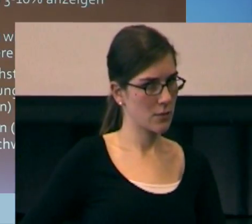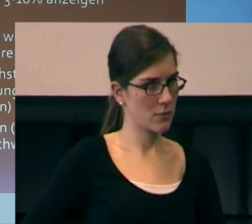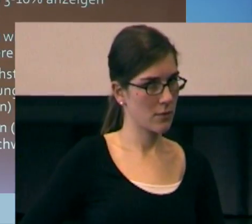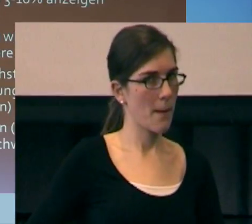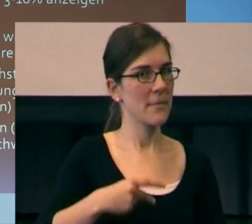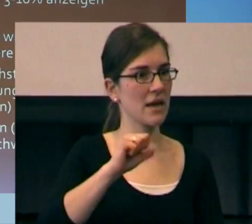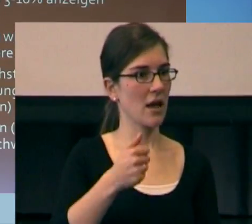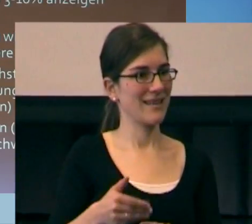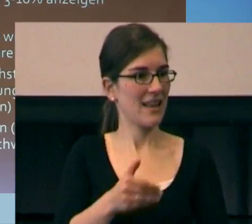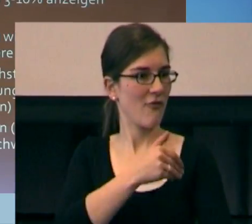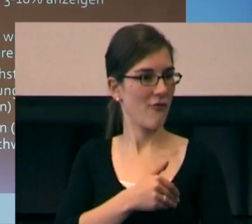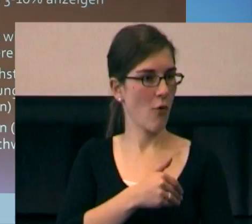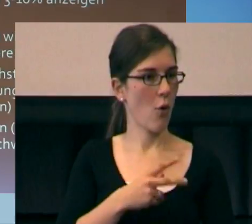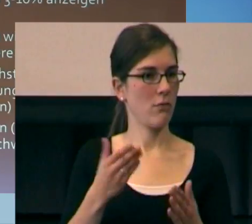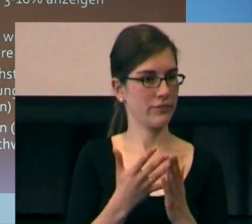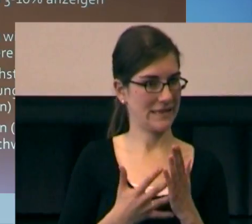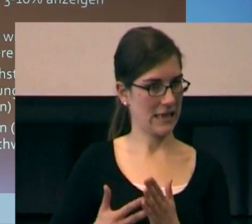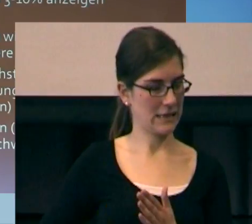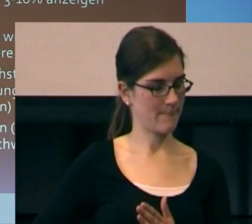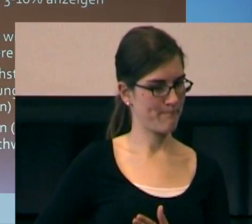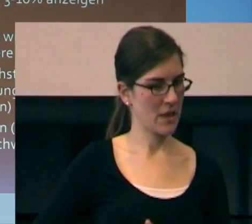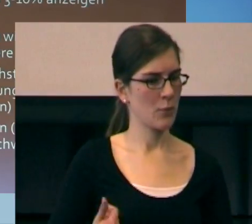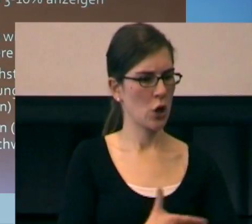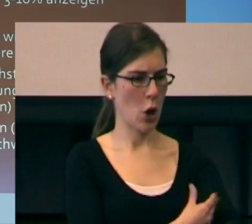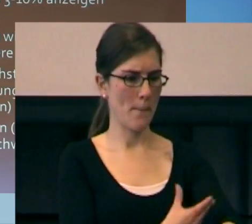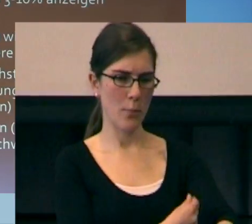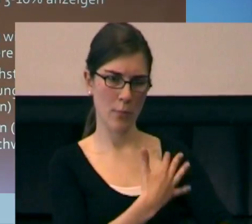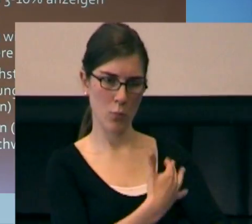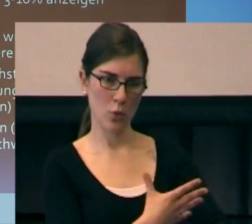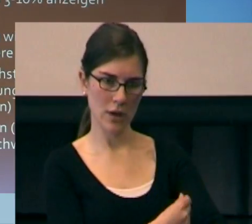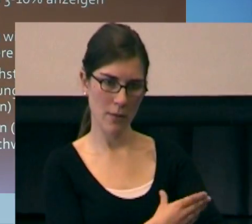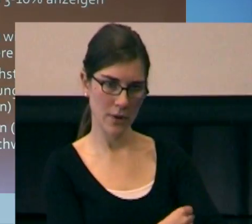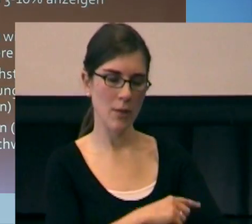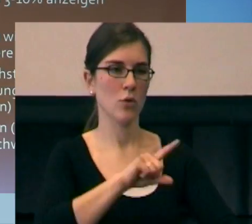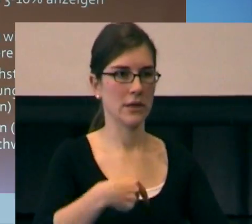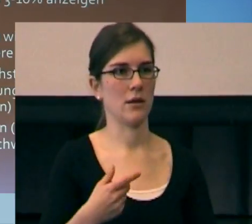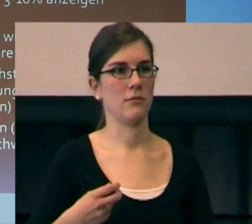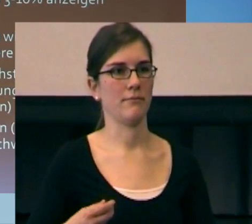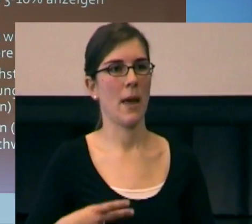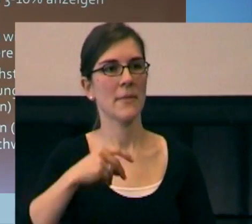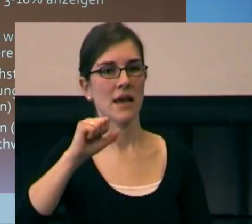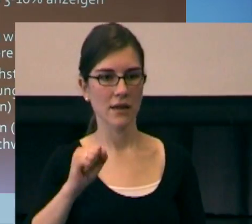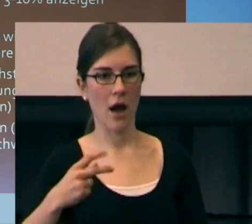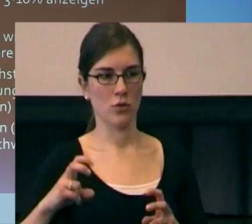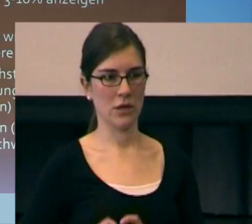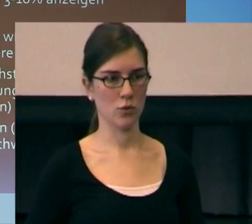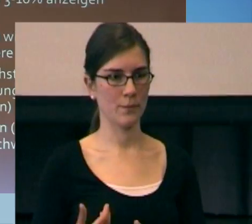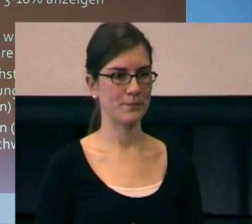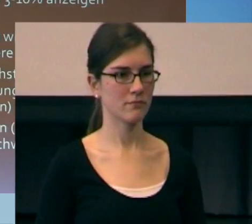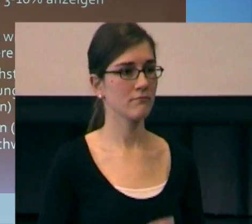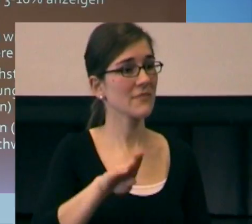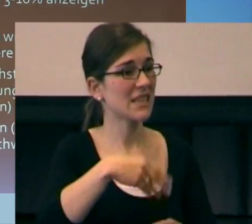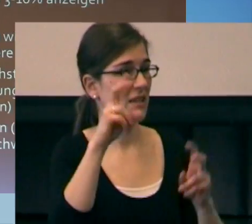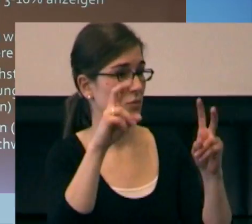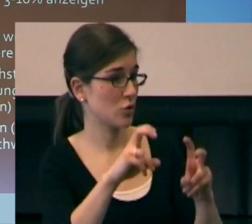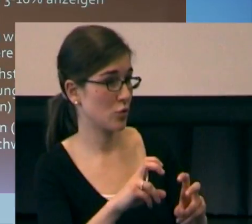untersucht. Das heißt, das Blut abnehmen und dann erst untersucht. Es gibt Studien, die zeigen, dass bei